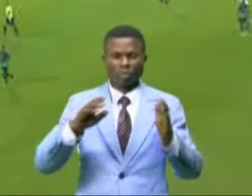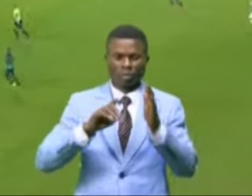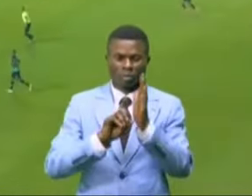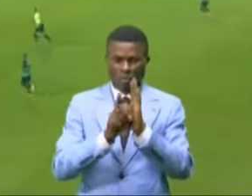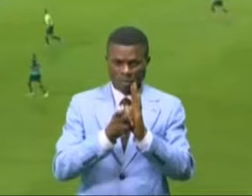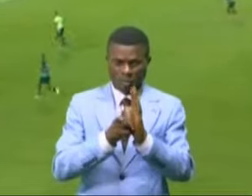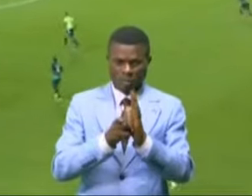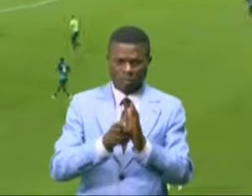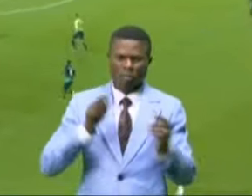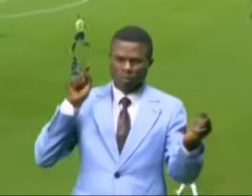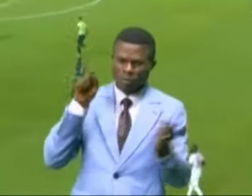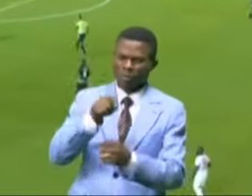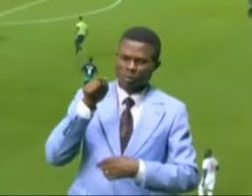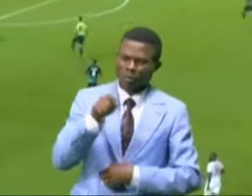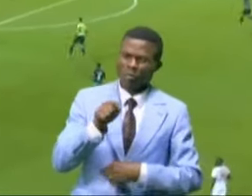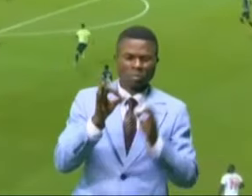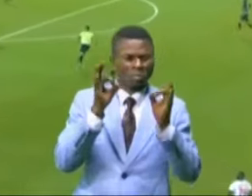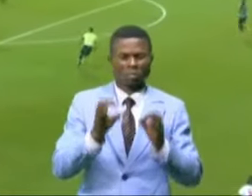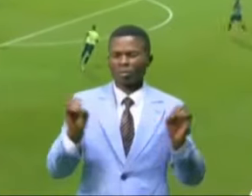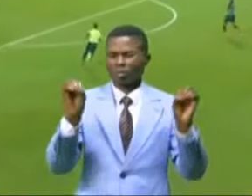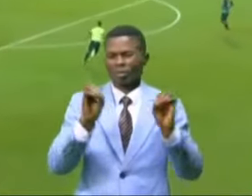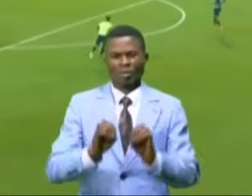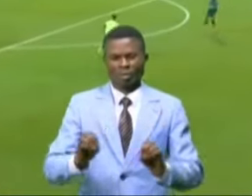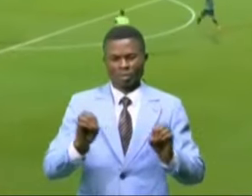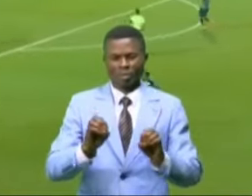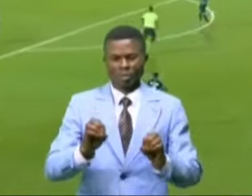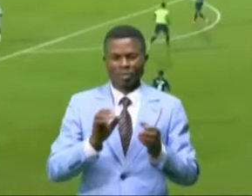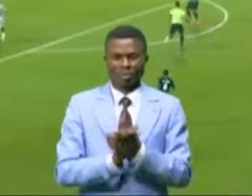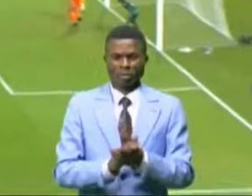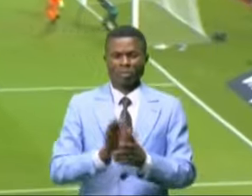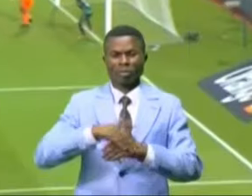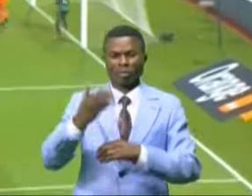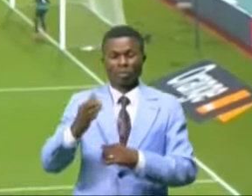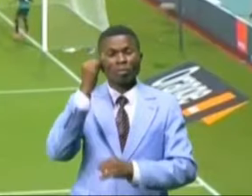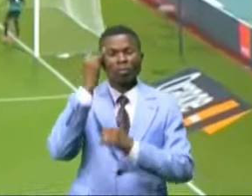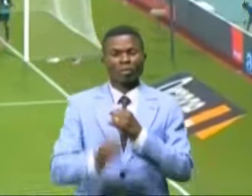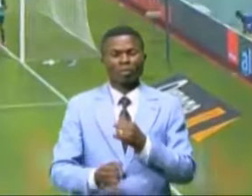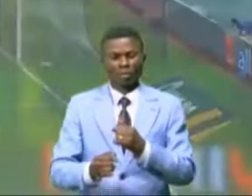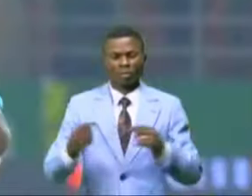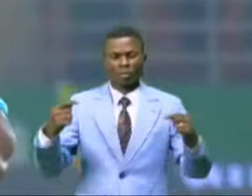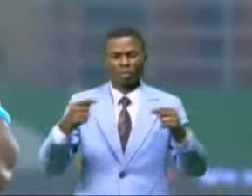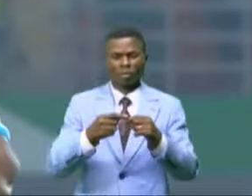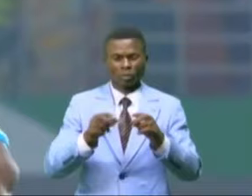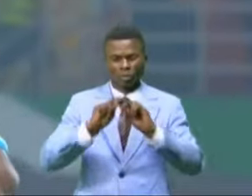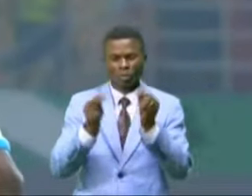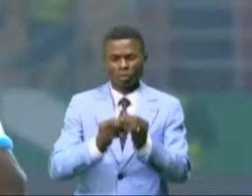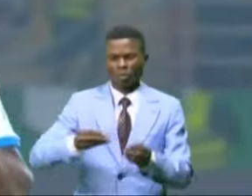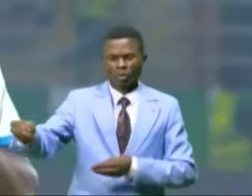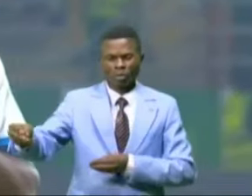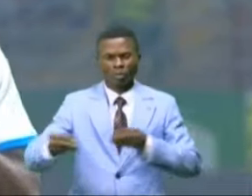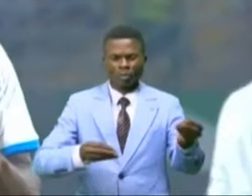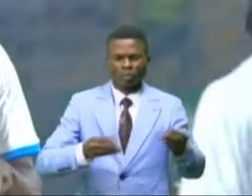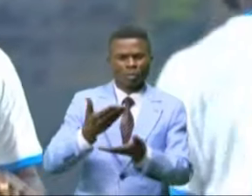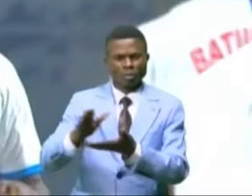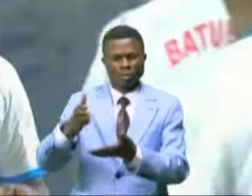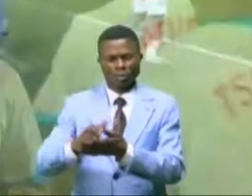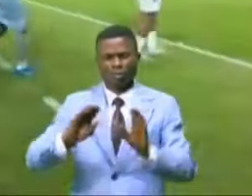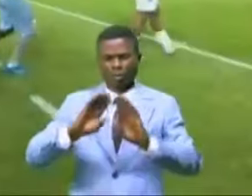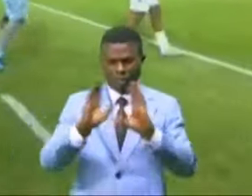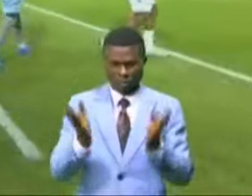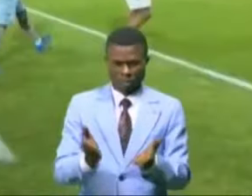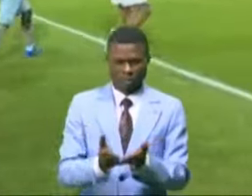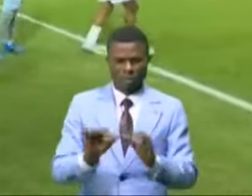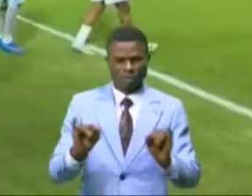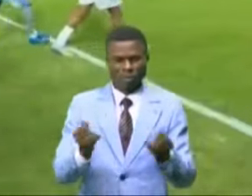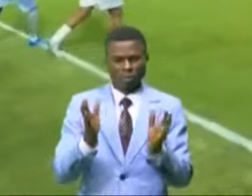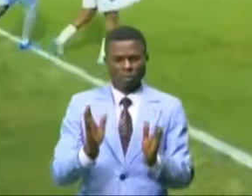les assauts des Taifa Stars, mais beaucoup plus l'issue finale de ce match, grâce à un jeu collectif et une discipline tactique respectée à la lettre par tous